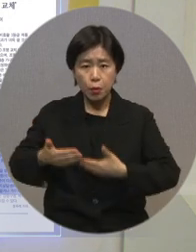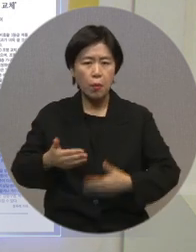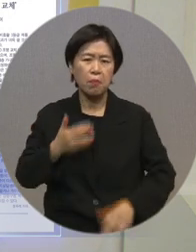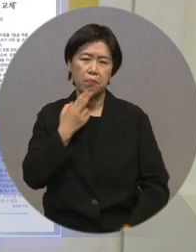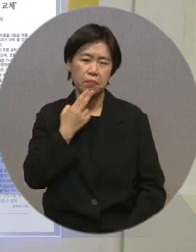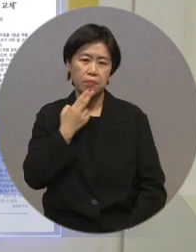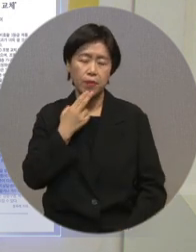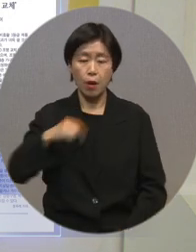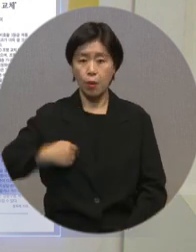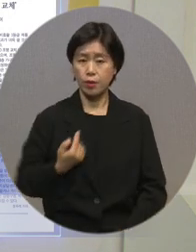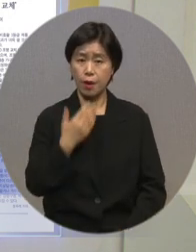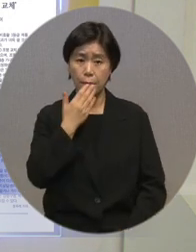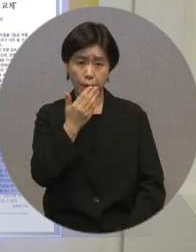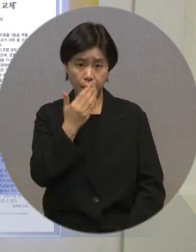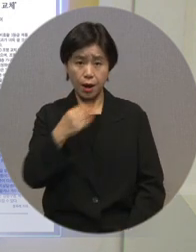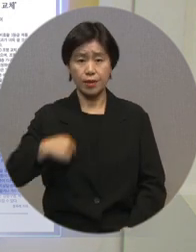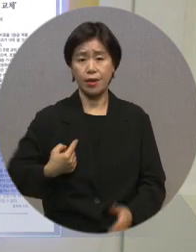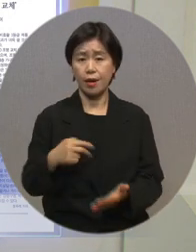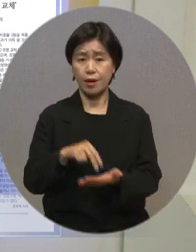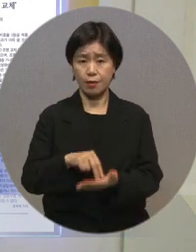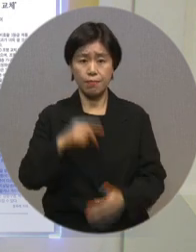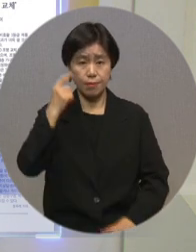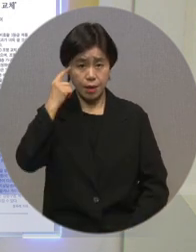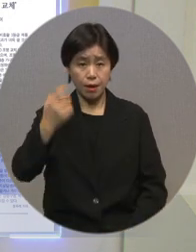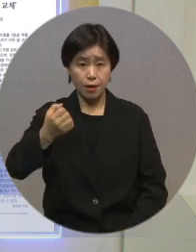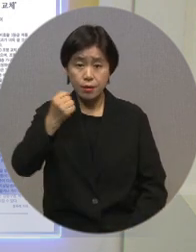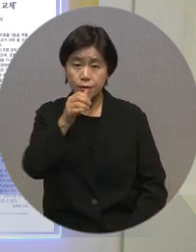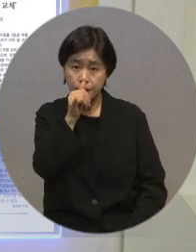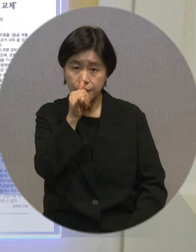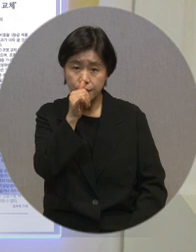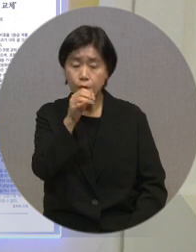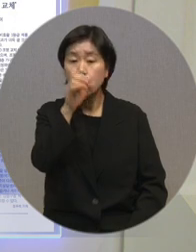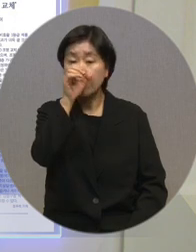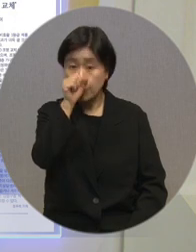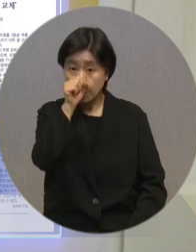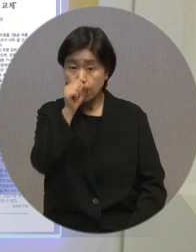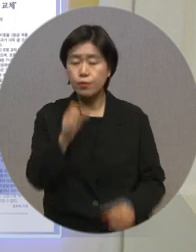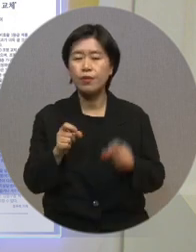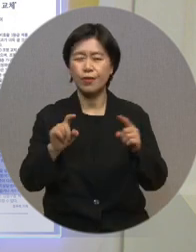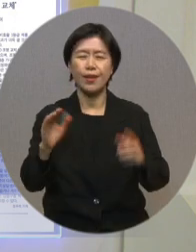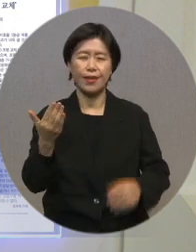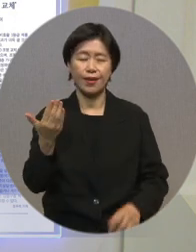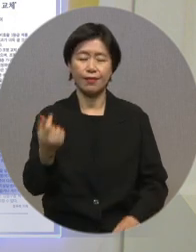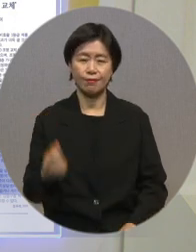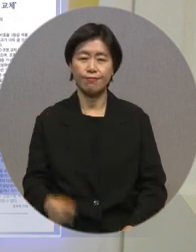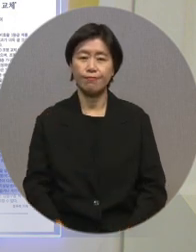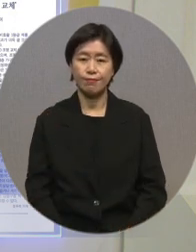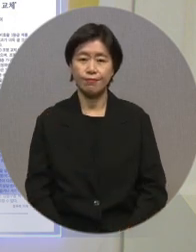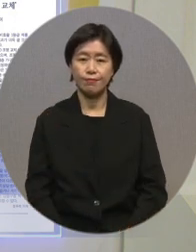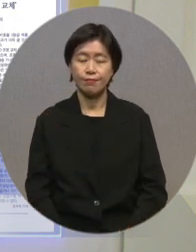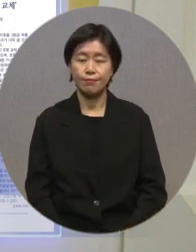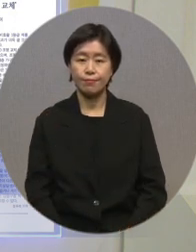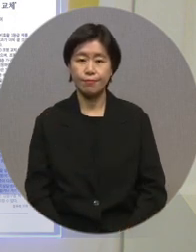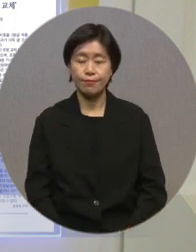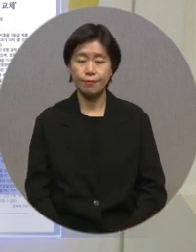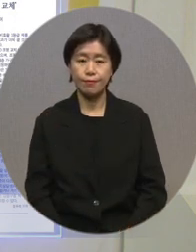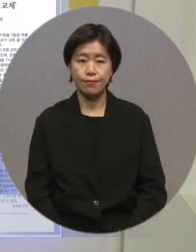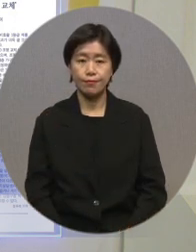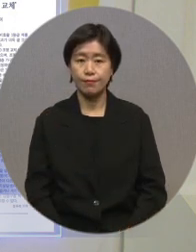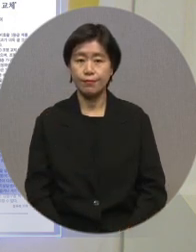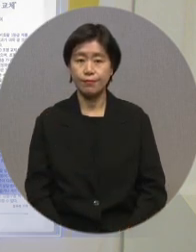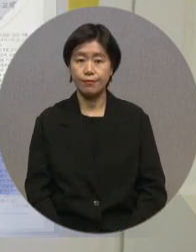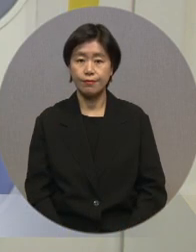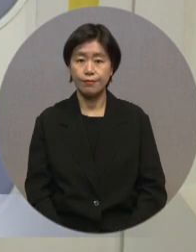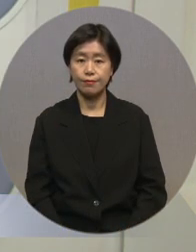혼자서도 할 수 있다는 자립심과 성취감을 가질 수 있었던 계기가 될 수 있었다는데 의미가 있어